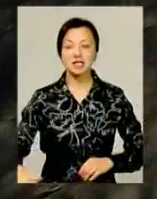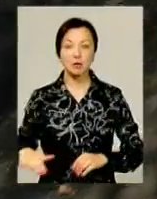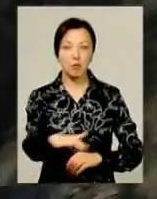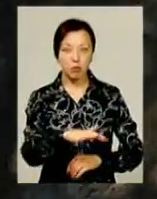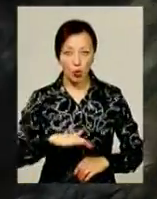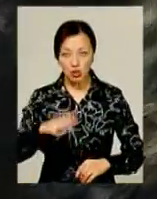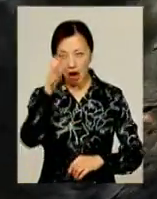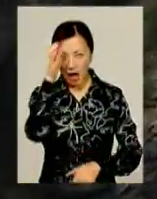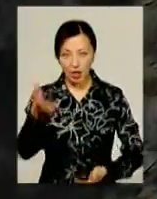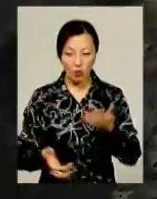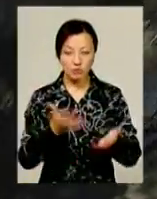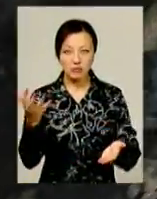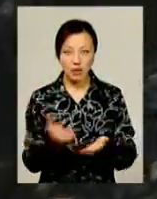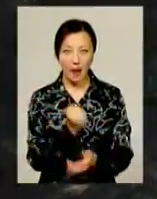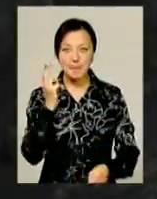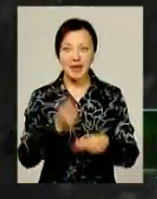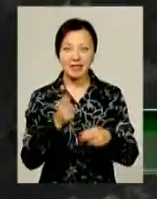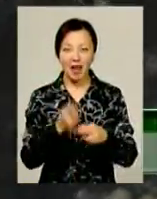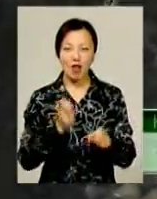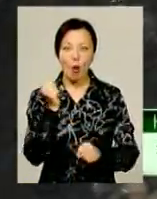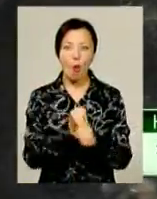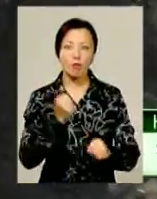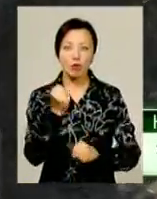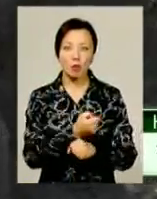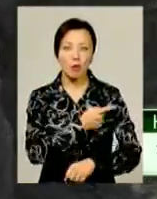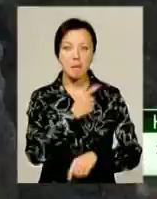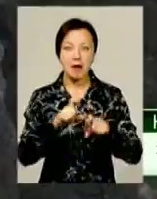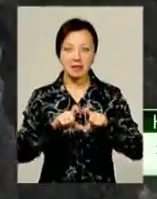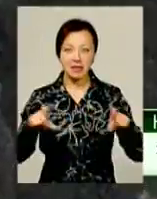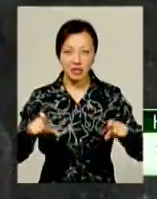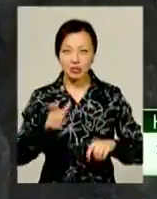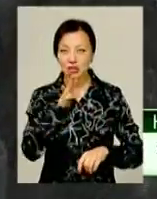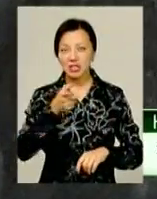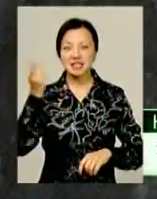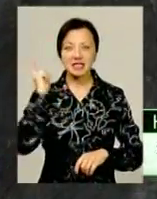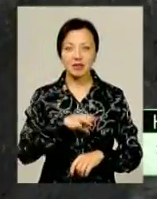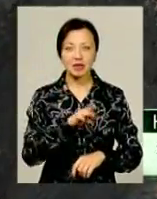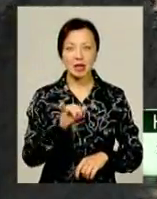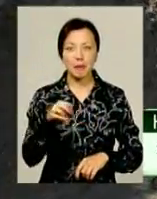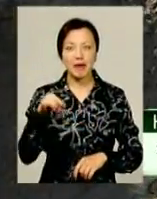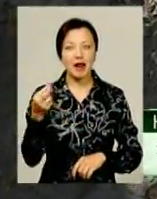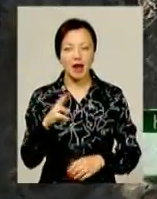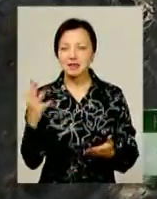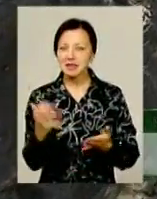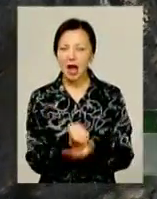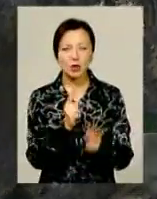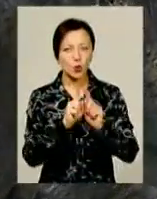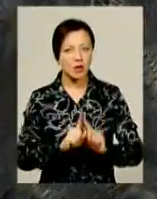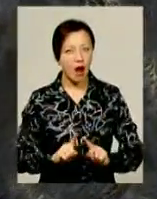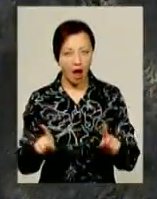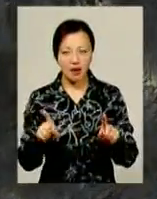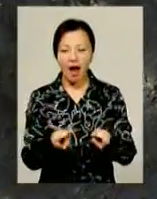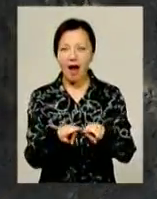археологи і розкопали металообробну ливарню часів ще Трипільської культури. Знахідка ця дійсно унікальна, поза